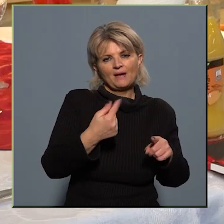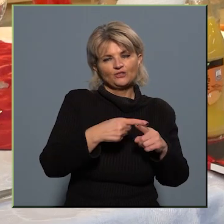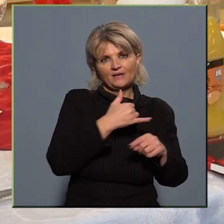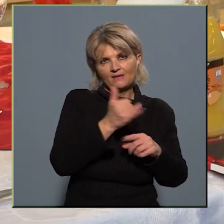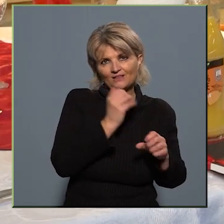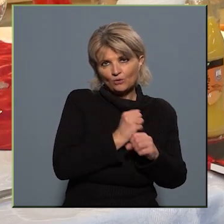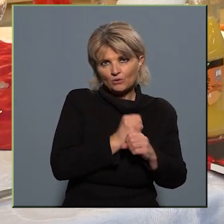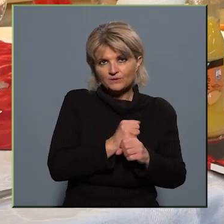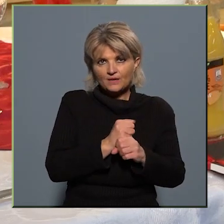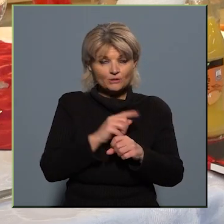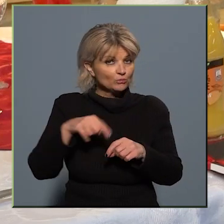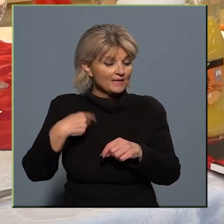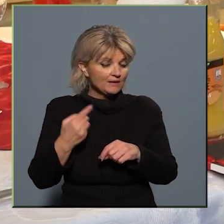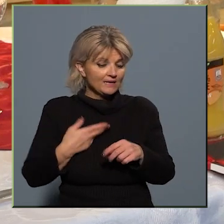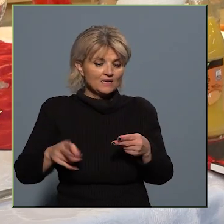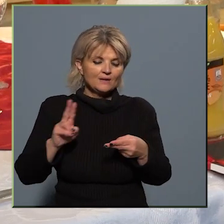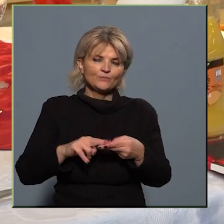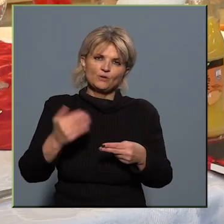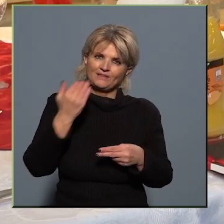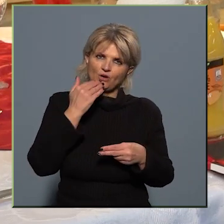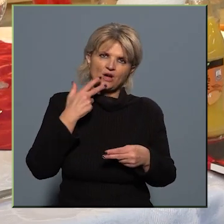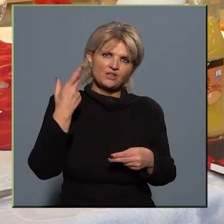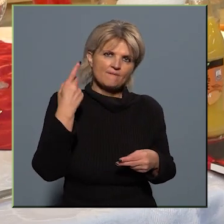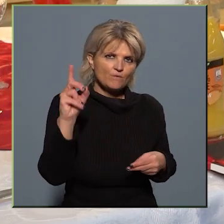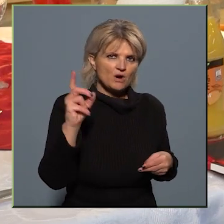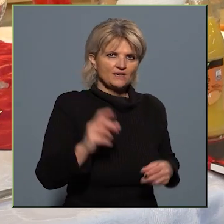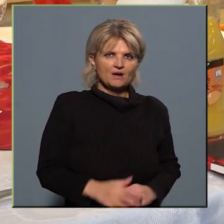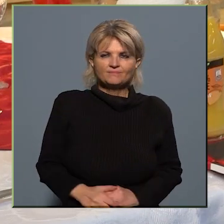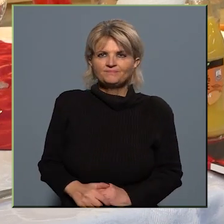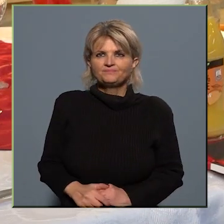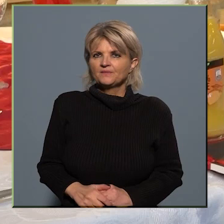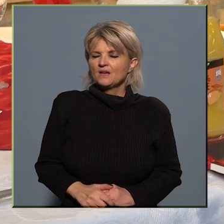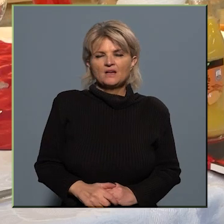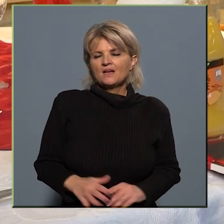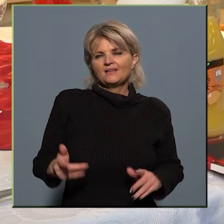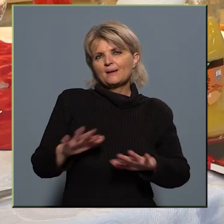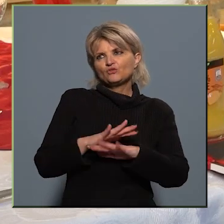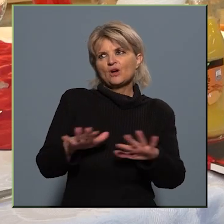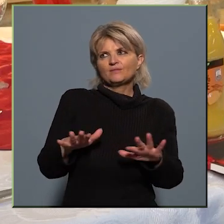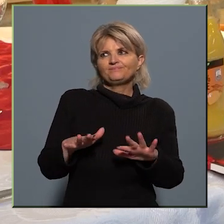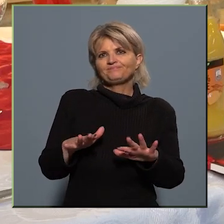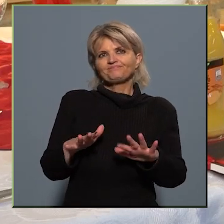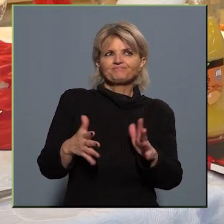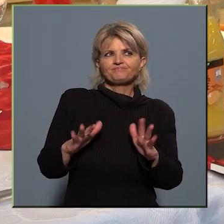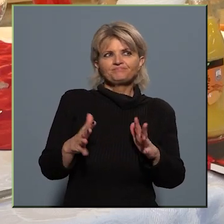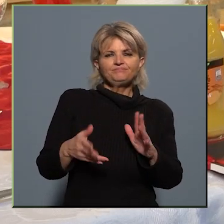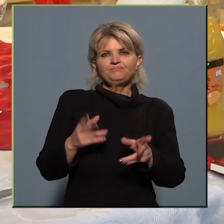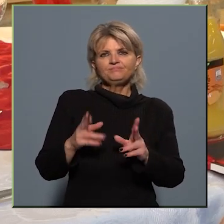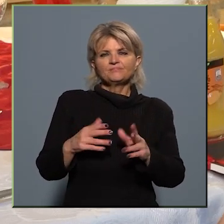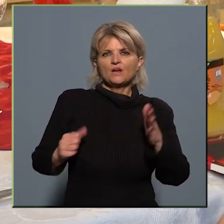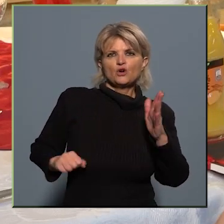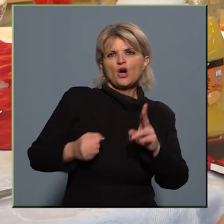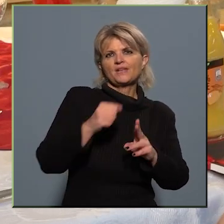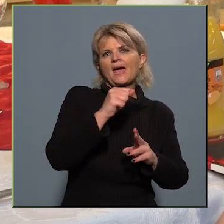miután, hát én többet szerettem volna. Nem elsősorban, hogy mondjam,